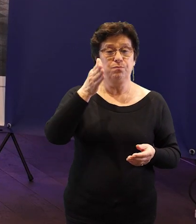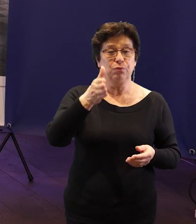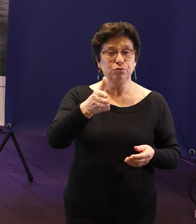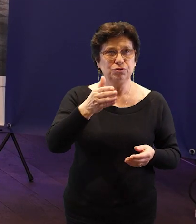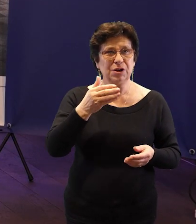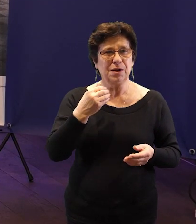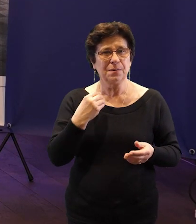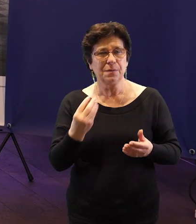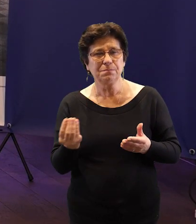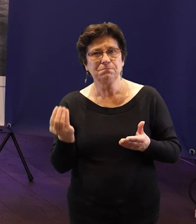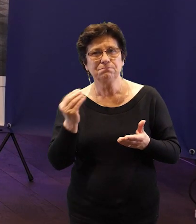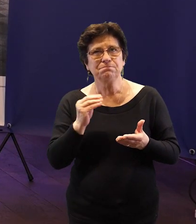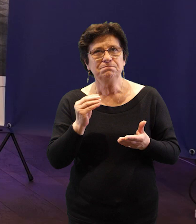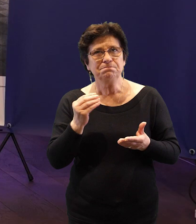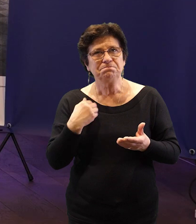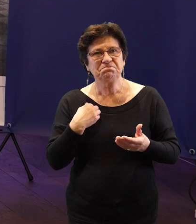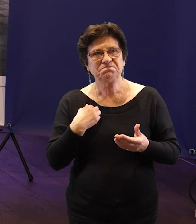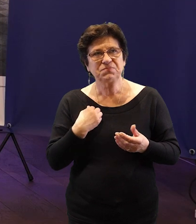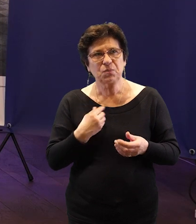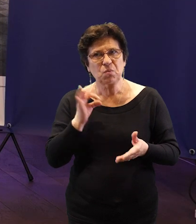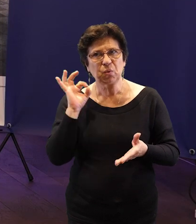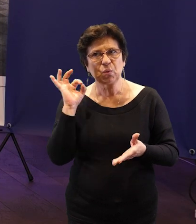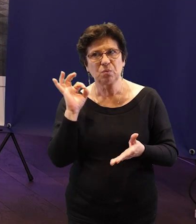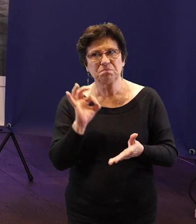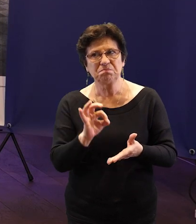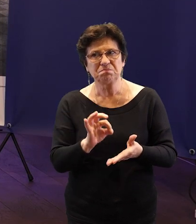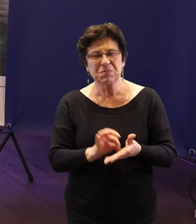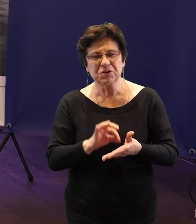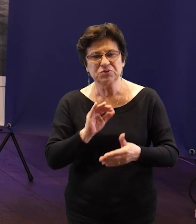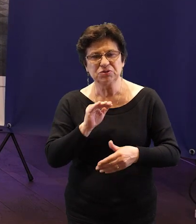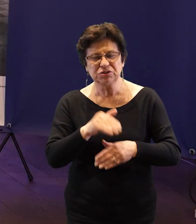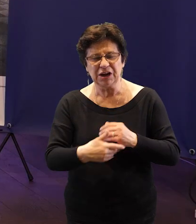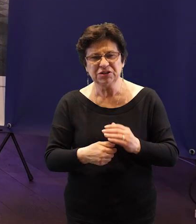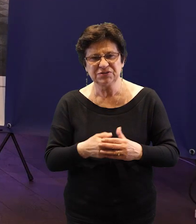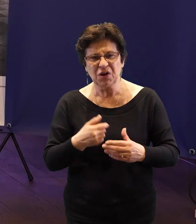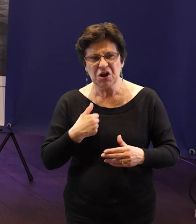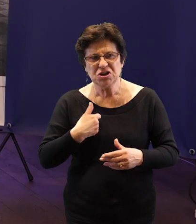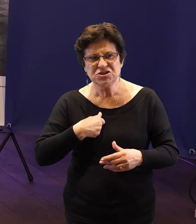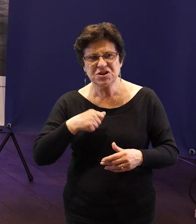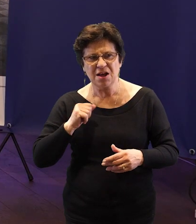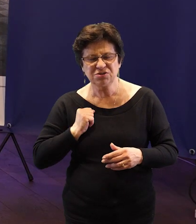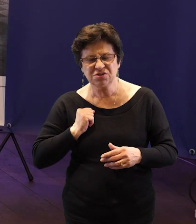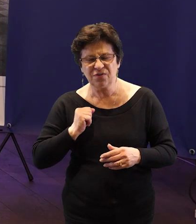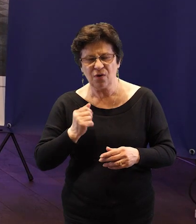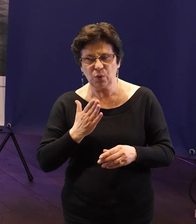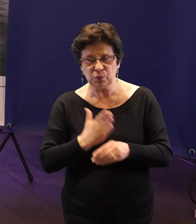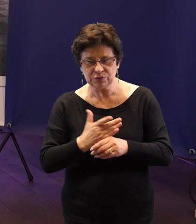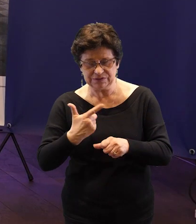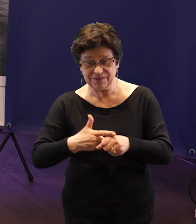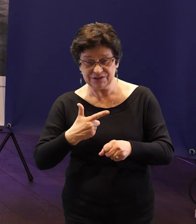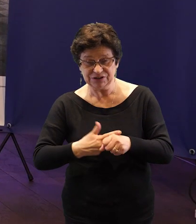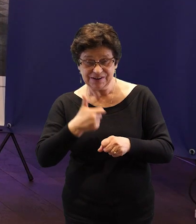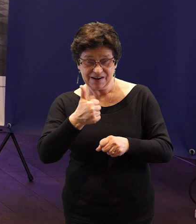Później dopisało mi trochę szczęścia. Ja to śledztwo prowadzę od 20 lat, można powiedzieć, od 21 w tym momencie. Dopisało